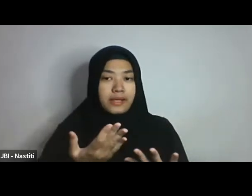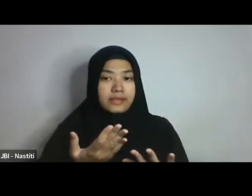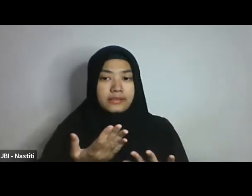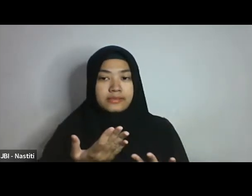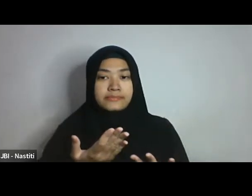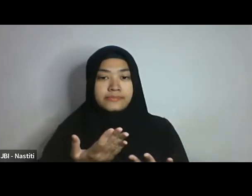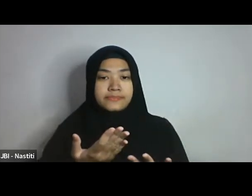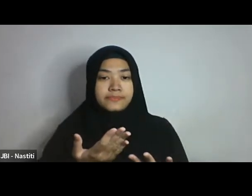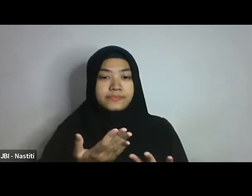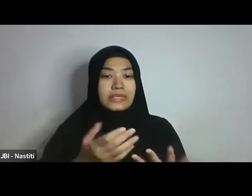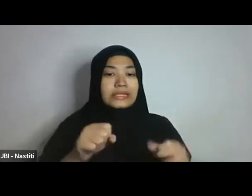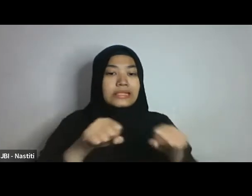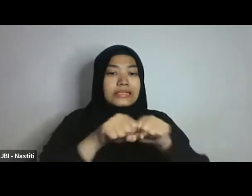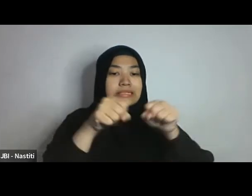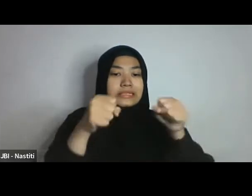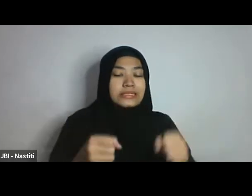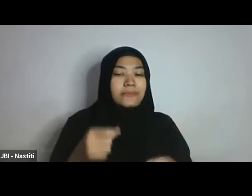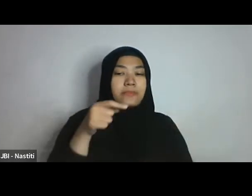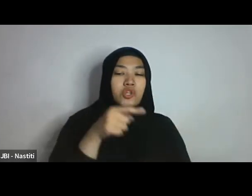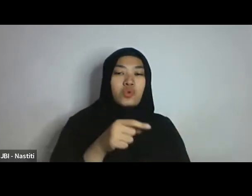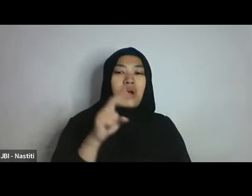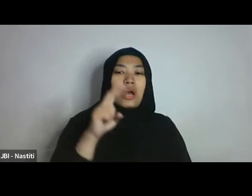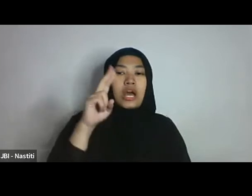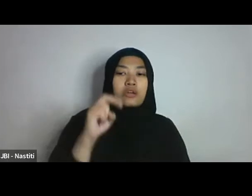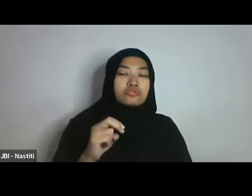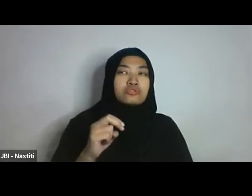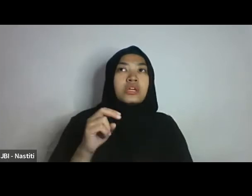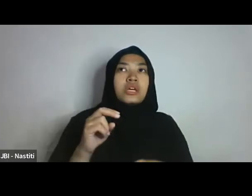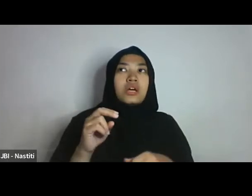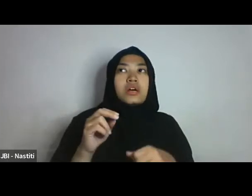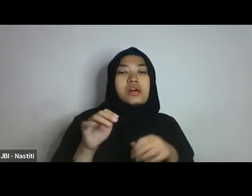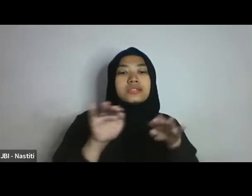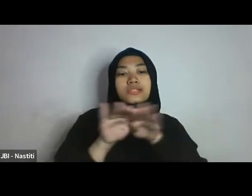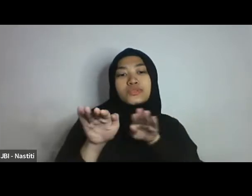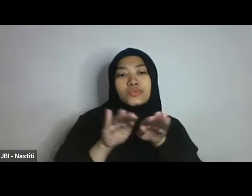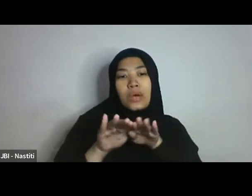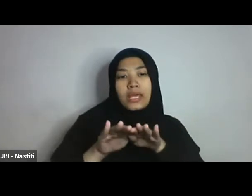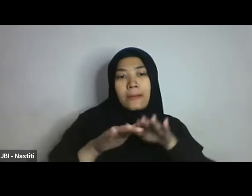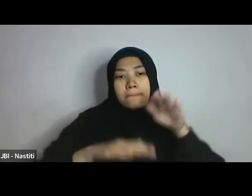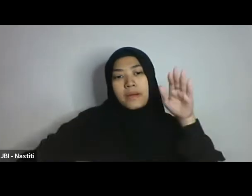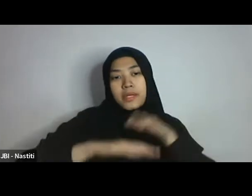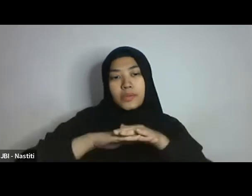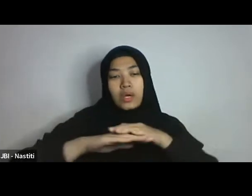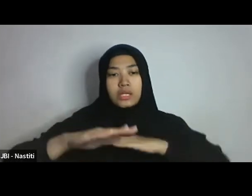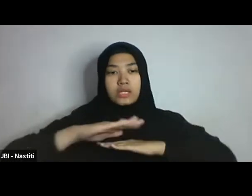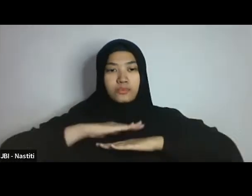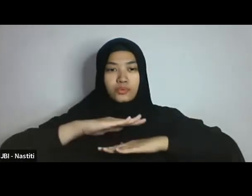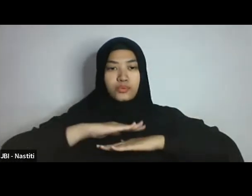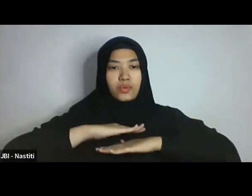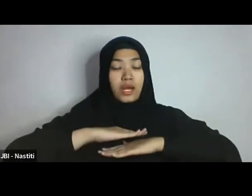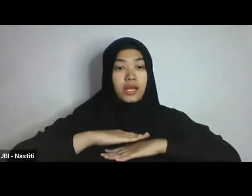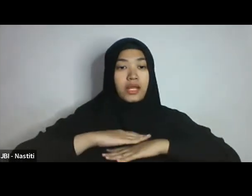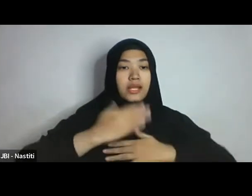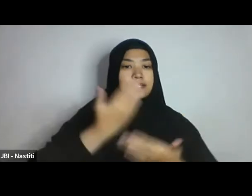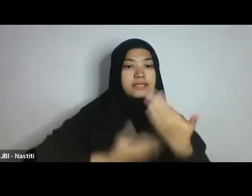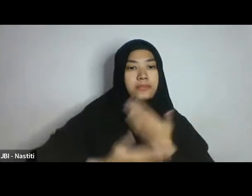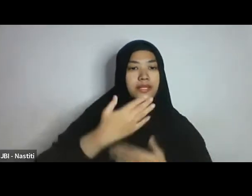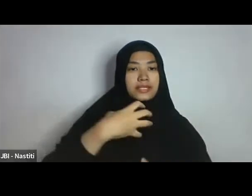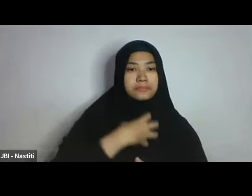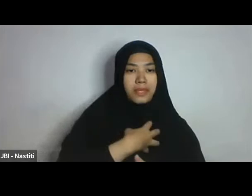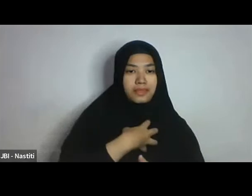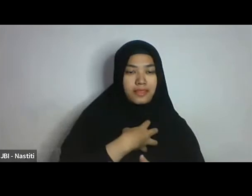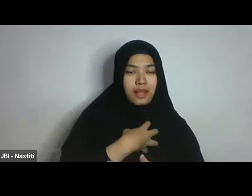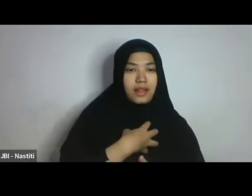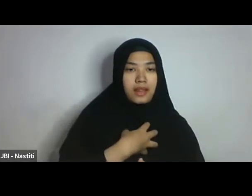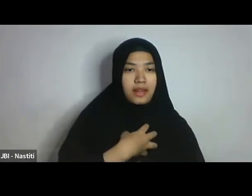berdasarkan kepada pemenuhan hak-hak penyandang disabilitas mental itu sendiri. Hak kesehatan itu kait-mengkait dengan hak-hak lainnya, termasuk